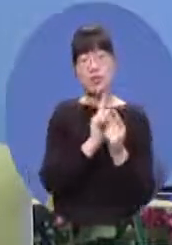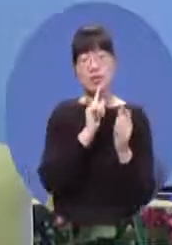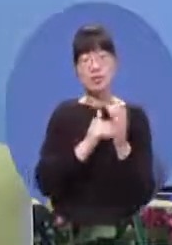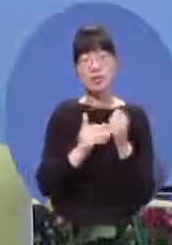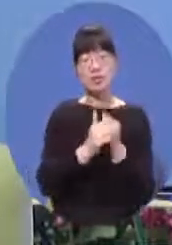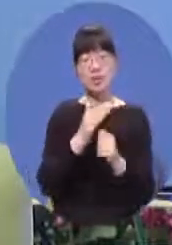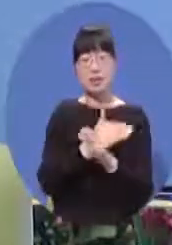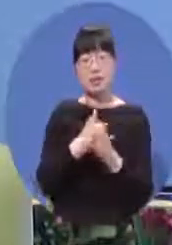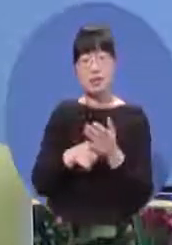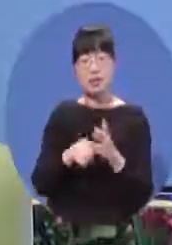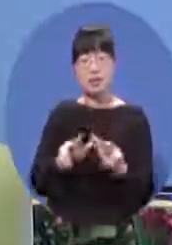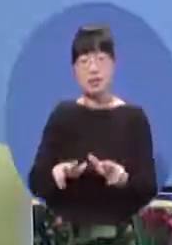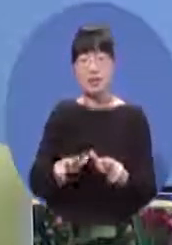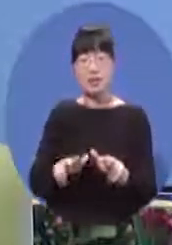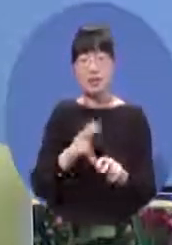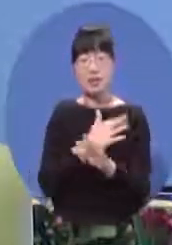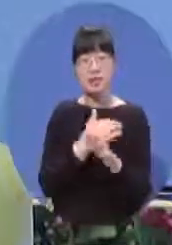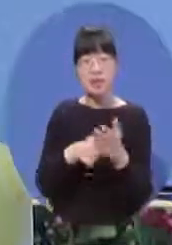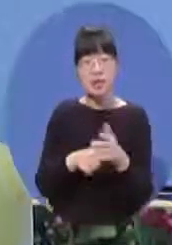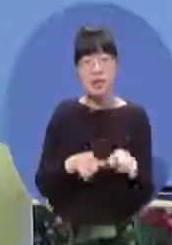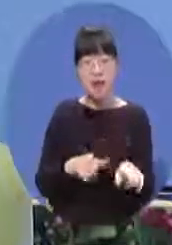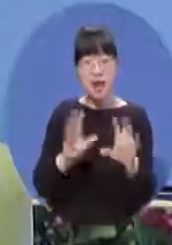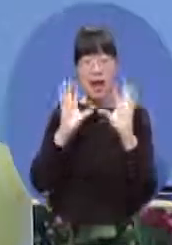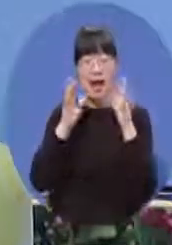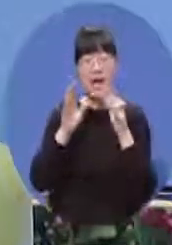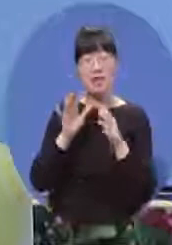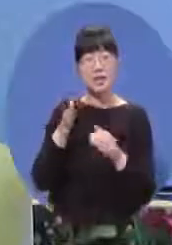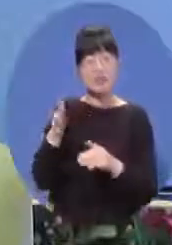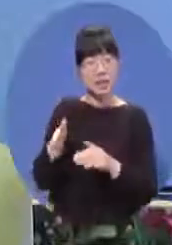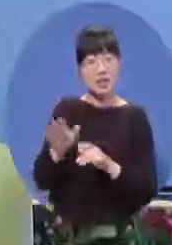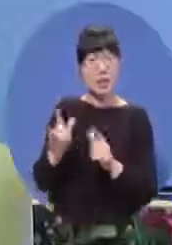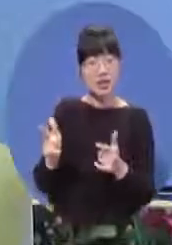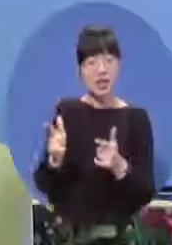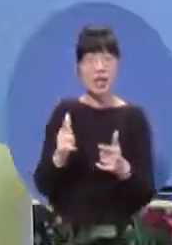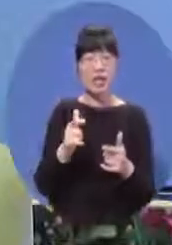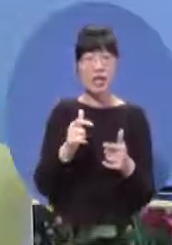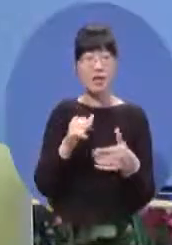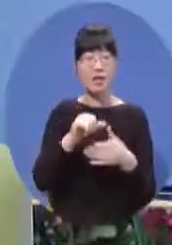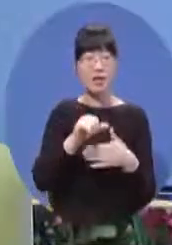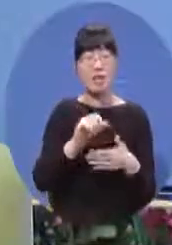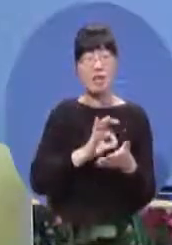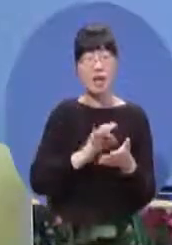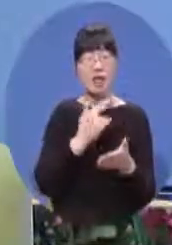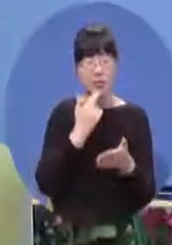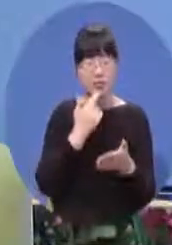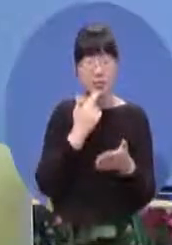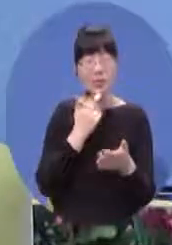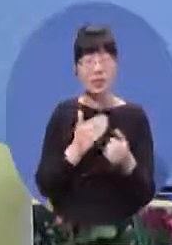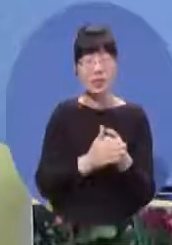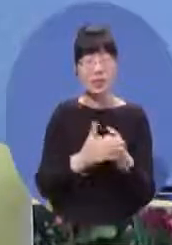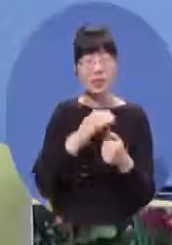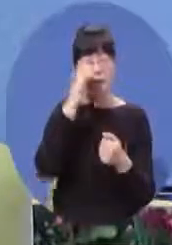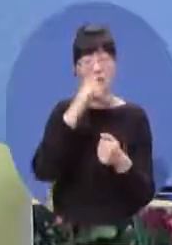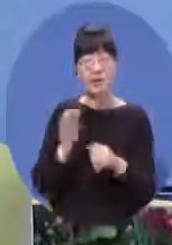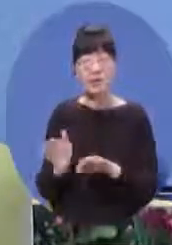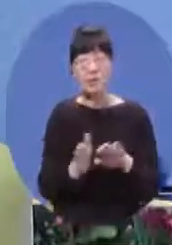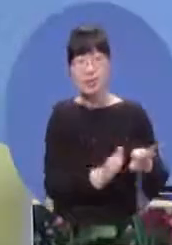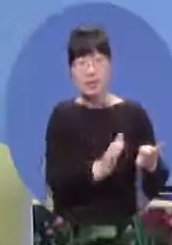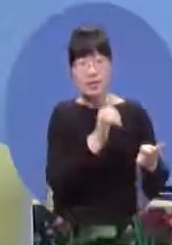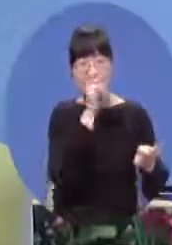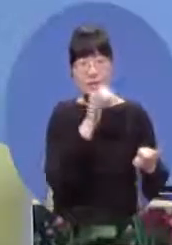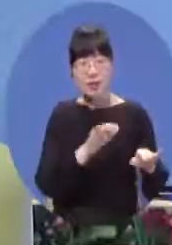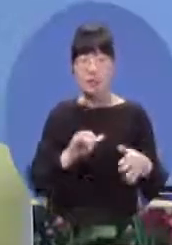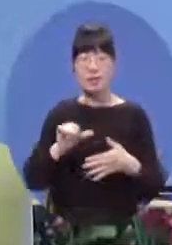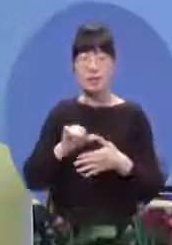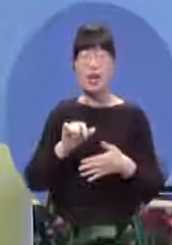그래서 막 장난감 사실은 그 장난감이 애용은 아니었을 거예요. 민재가 사용할 만한 게 아니어서 치우셨을 거예요. 그렇죠. 그런데 그걸 왜 지금 굳이